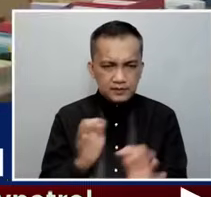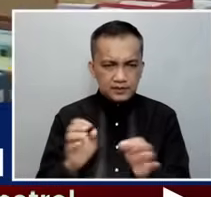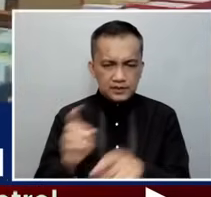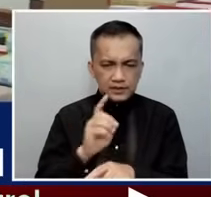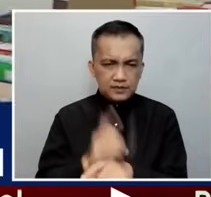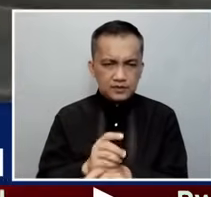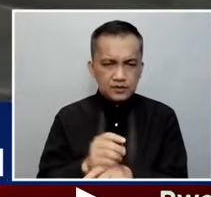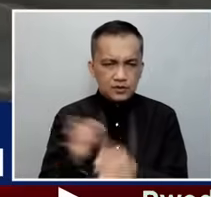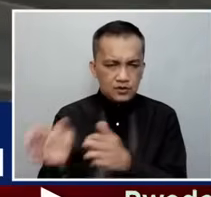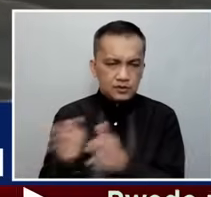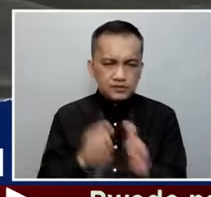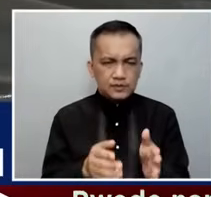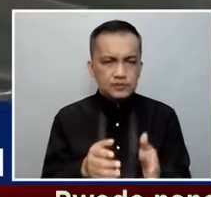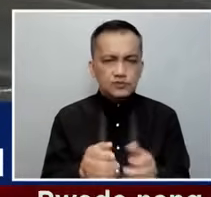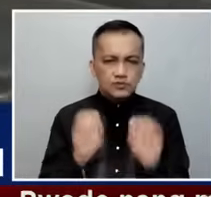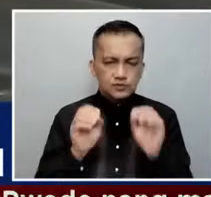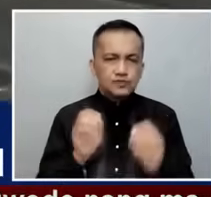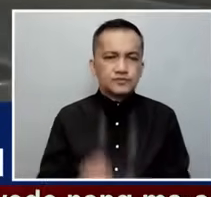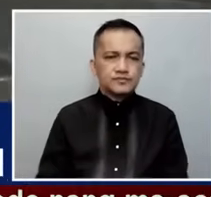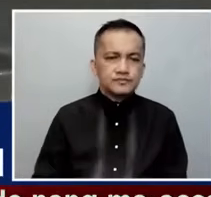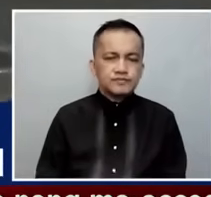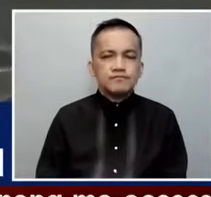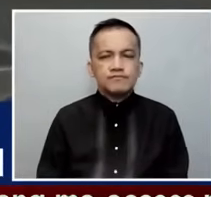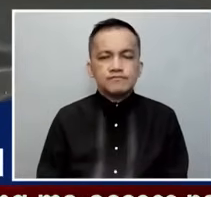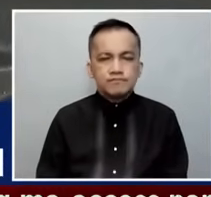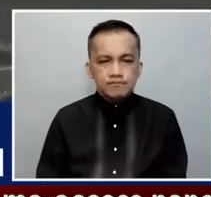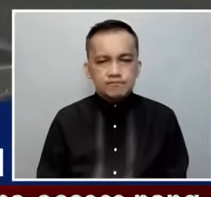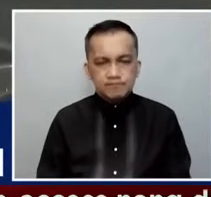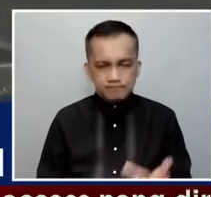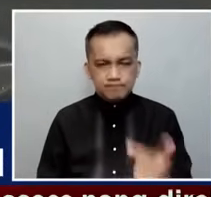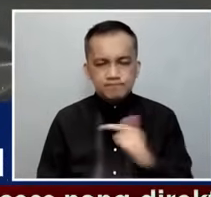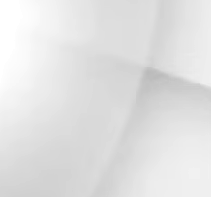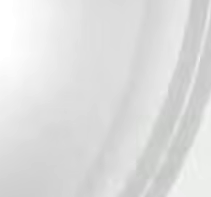kanilang pagtuturo. Victoria Tulad, ABS-CBN News.